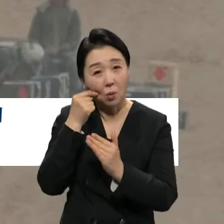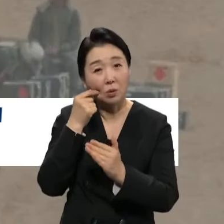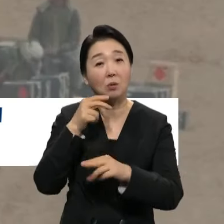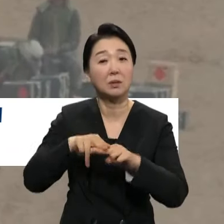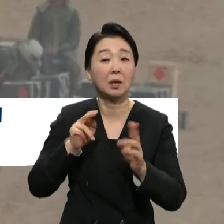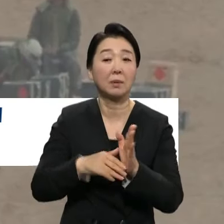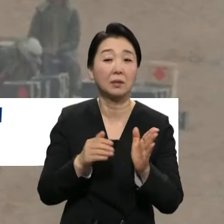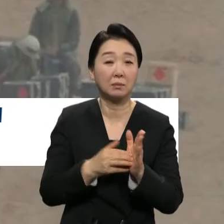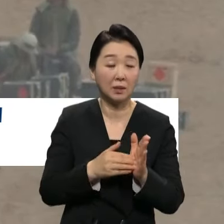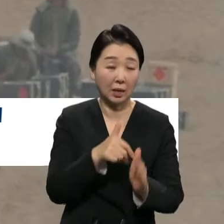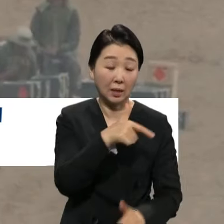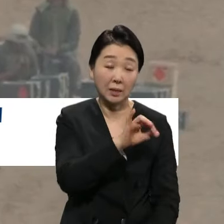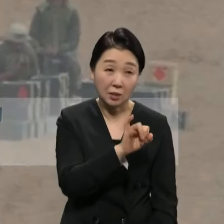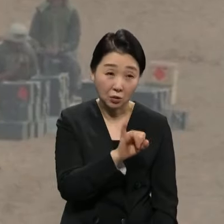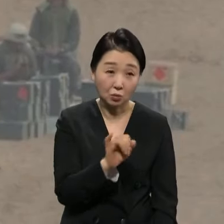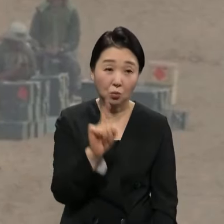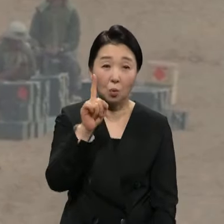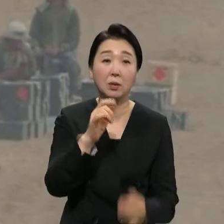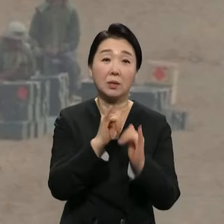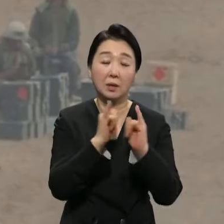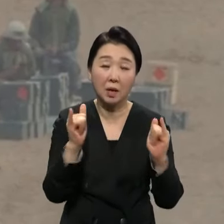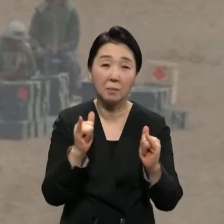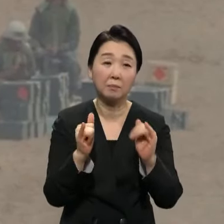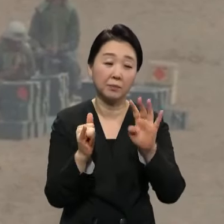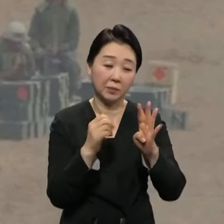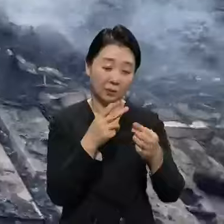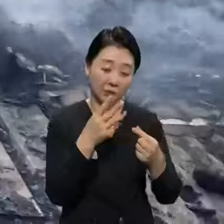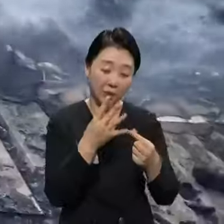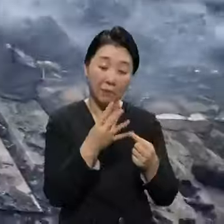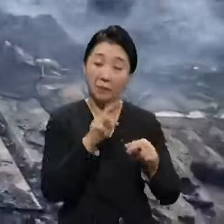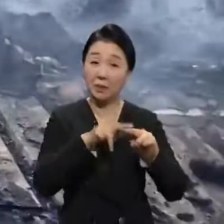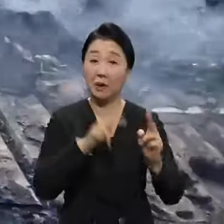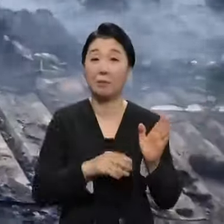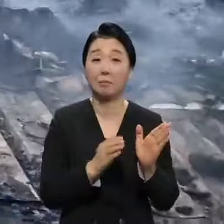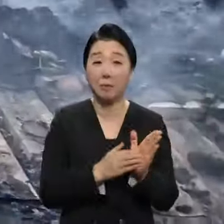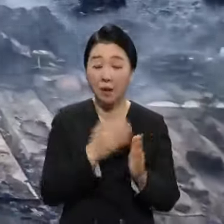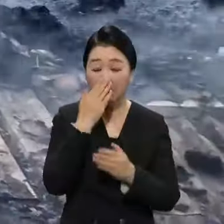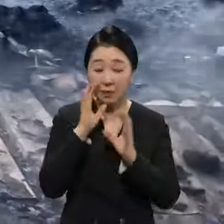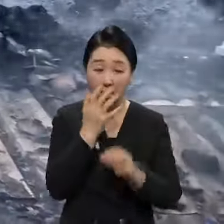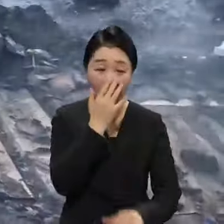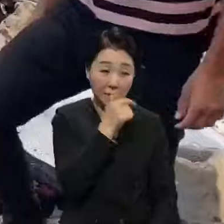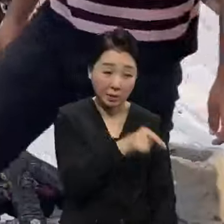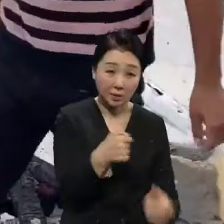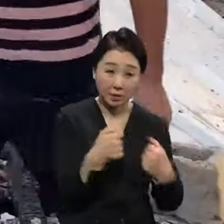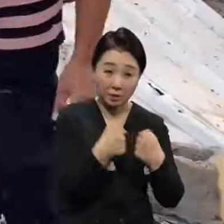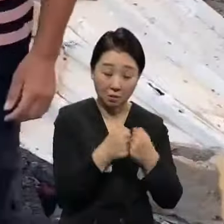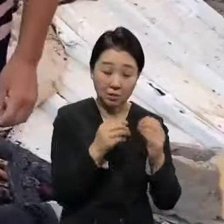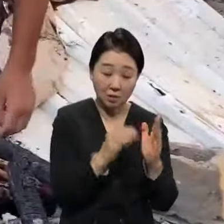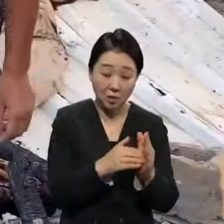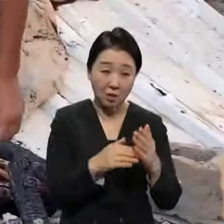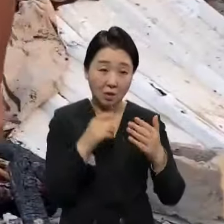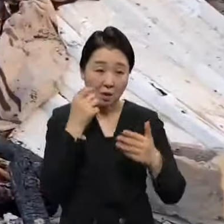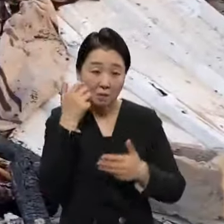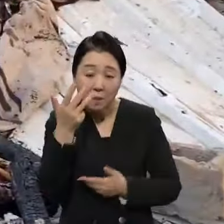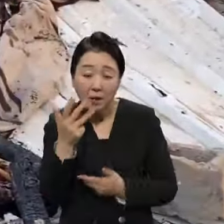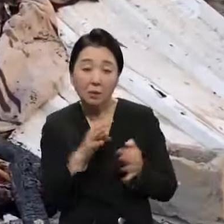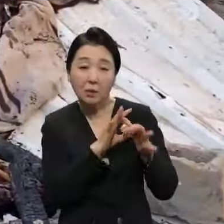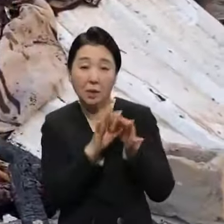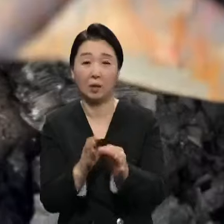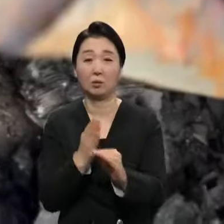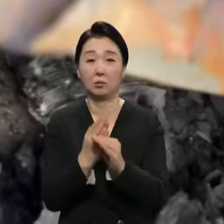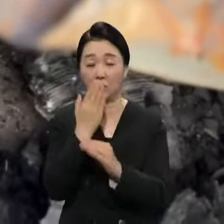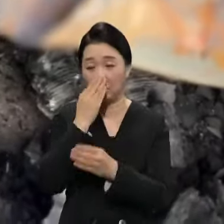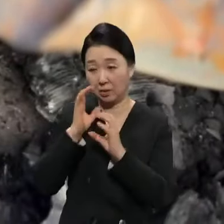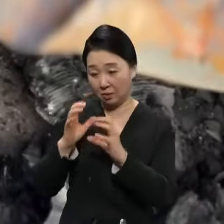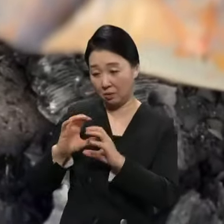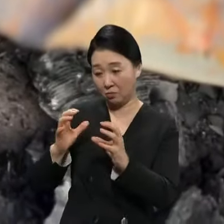이후 고위급 직원의 네 번째 사임입니다. 한편 이스라엘과 하마스 간 전쟁이 8개월 가까이 이어지고 있는 가운데